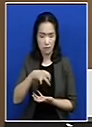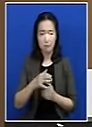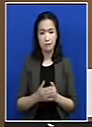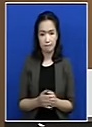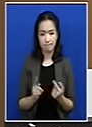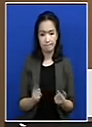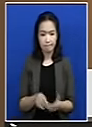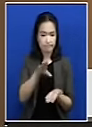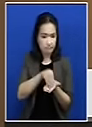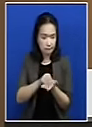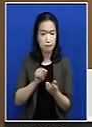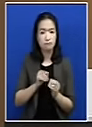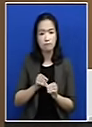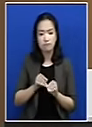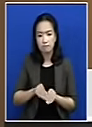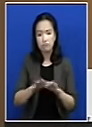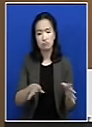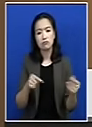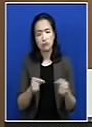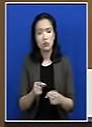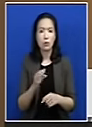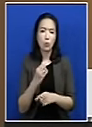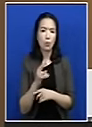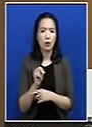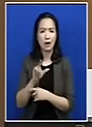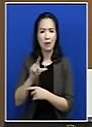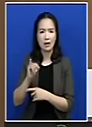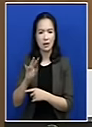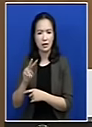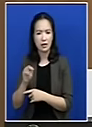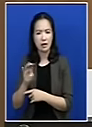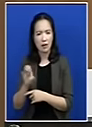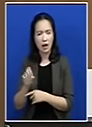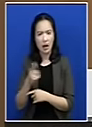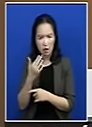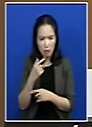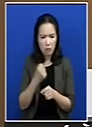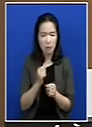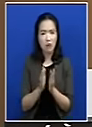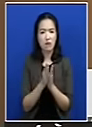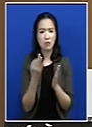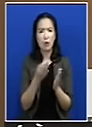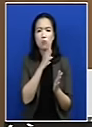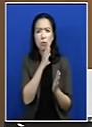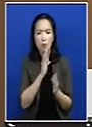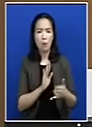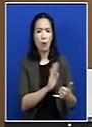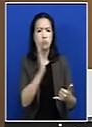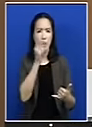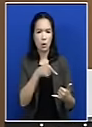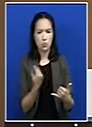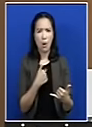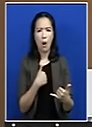ข้อมูลที่แชร์อยู่ในสื่อสังคมออนไลน์บางข้อมูลไม่เป็นความจริงนะคะถึงขั้นมีการสร้างเฟซบุ๊กปลอมของลูกชายต